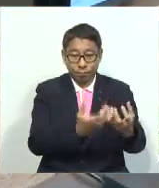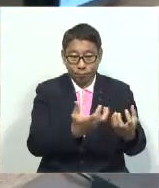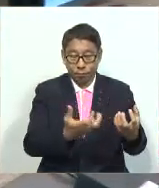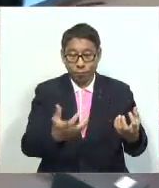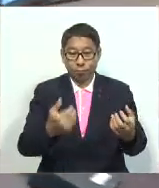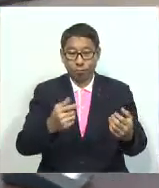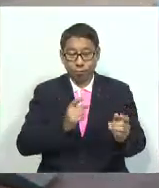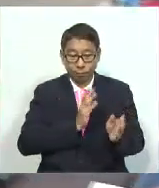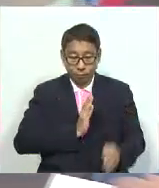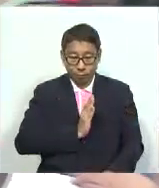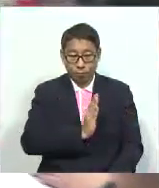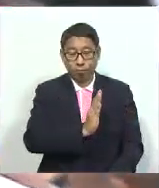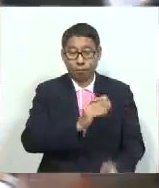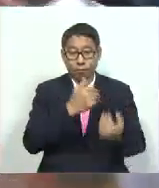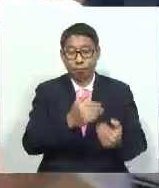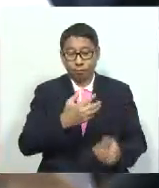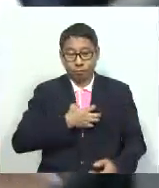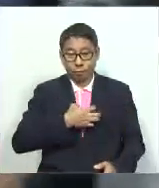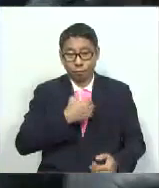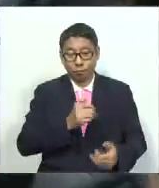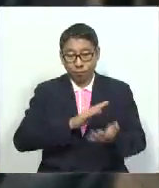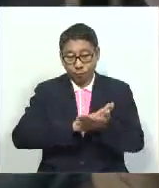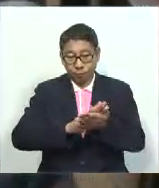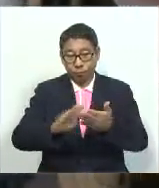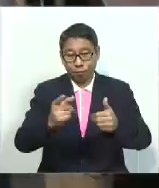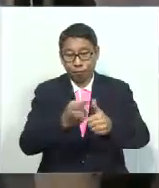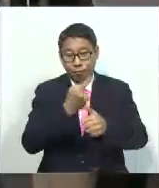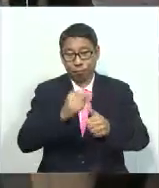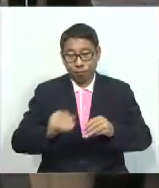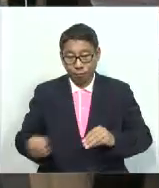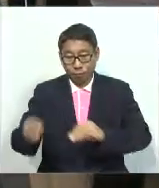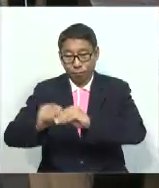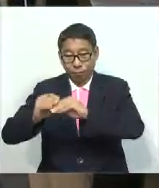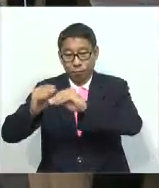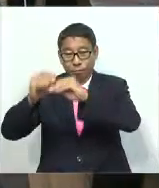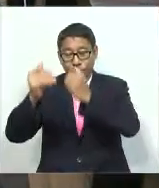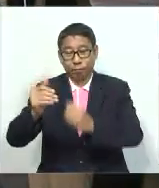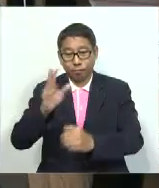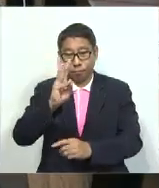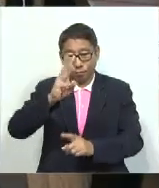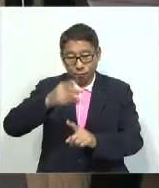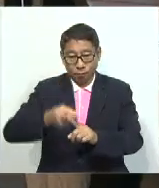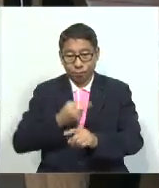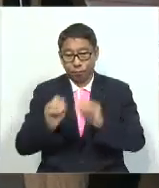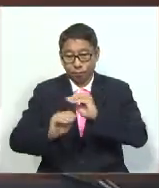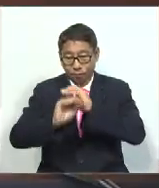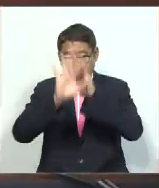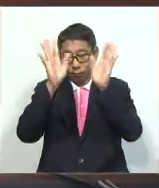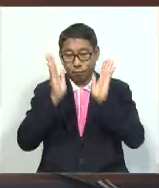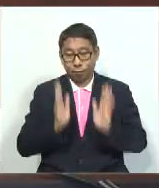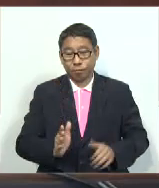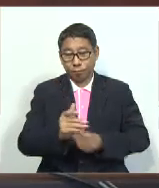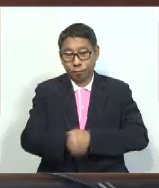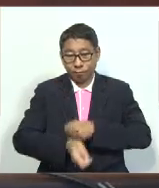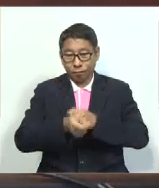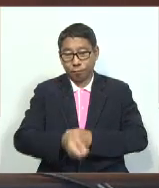อดคล้องตรงความต้องการหากสำเร็จในระยะที่1ก็จะวางแผนขยายกันต่อไปและคาดว่าภายใน6เดือนจะมีความชัดเจนในส่วนของเกษตร